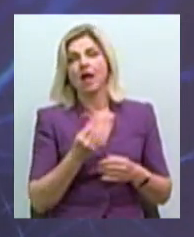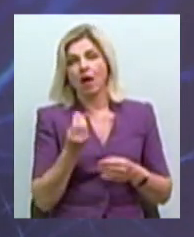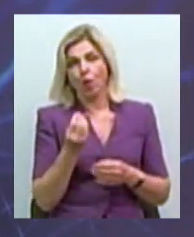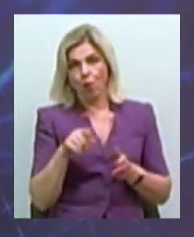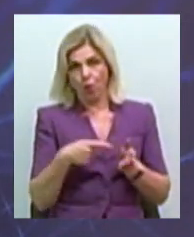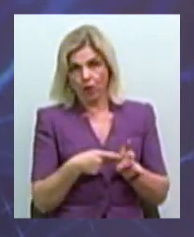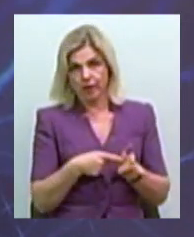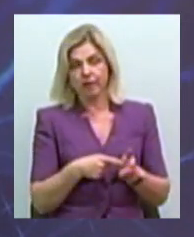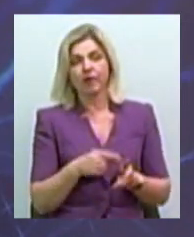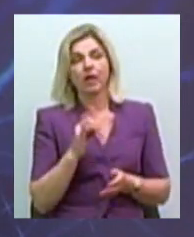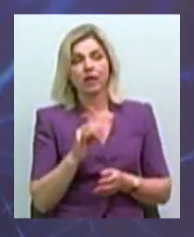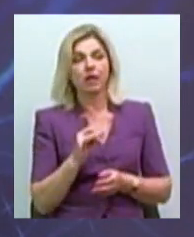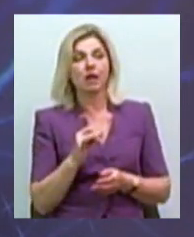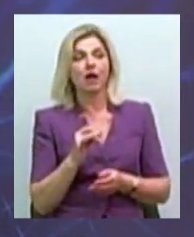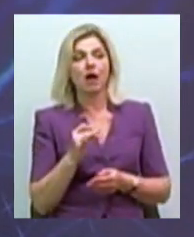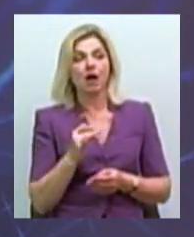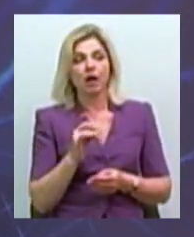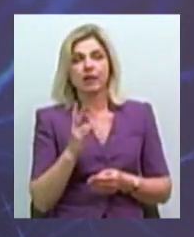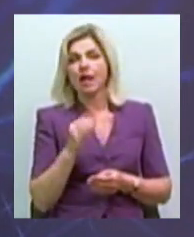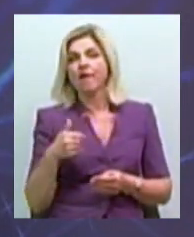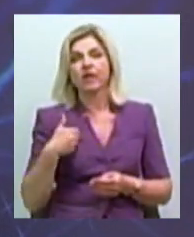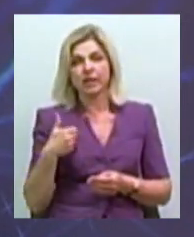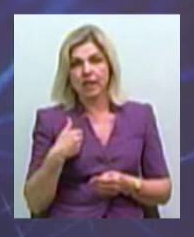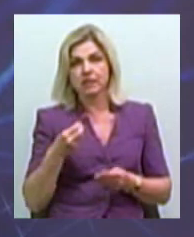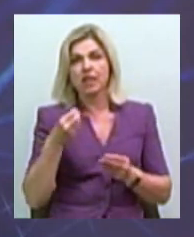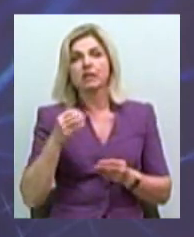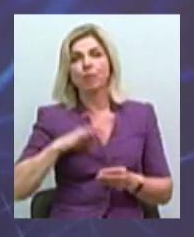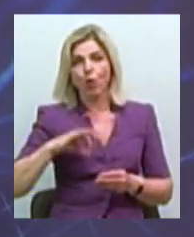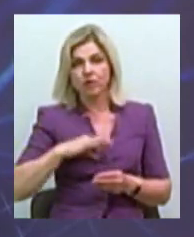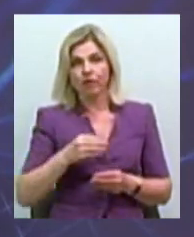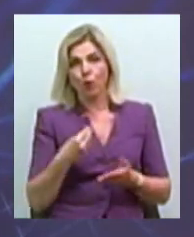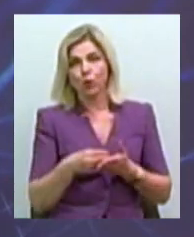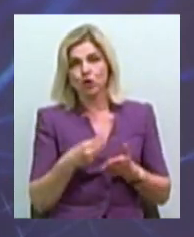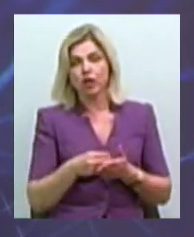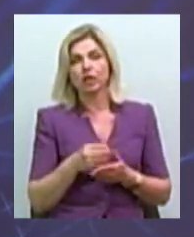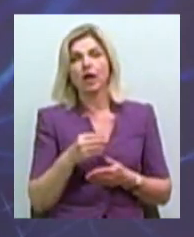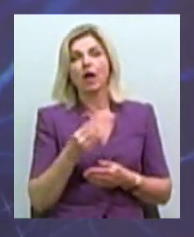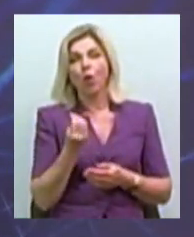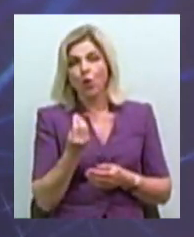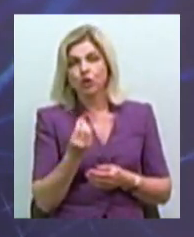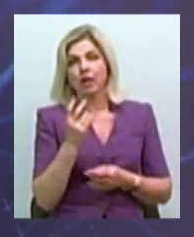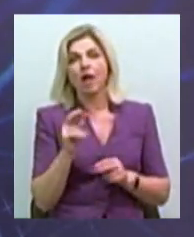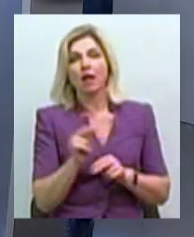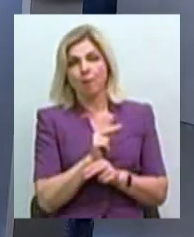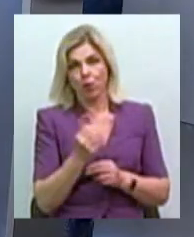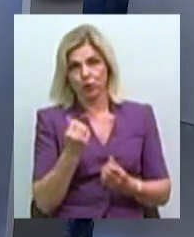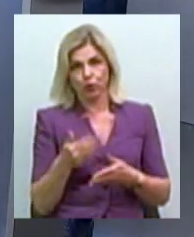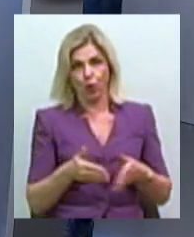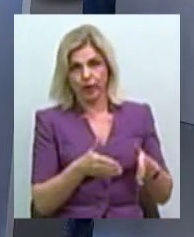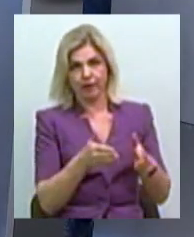Миколаївщини. Вивчали вони і ефективність використання бюджетних коштів на ремонт доріг. Будь ласка, відеосюжет.